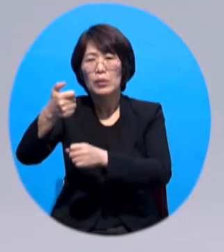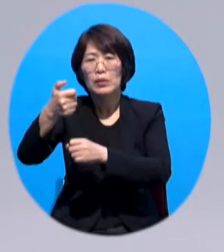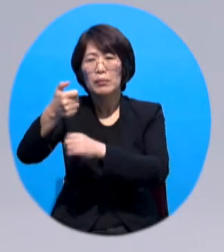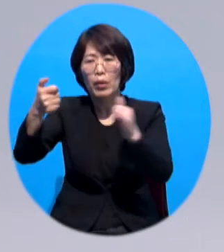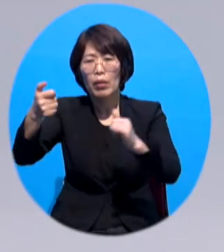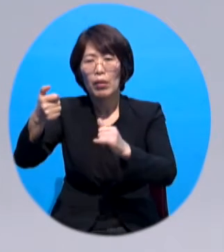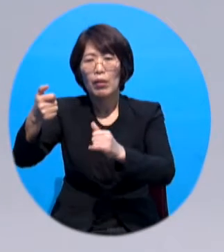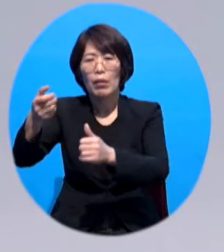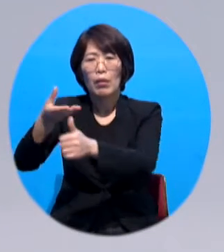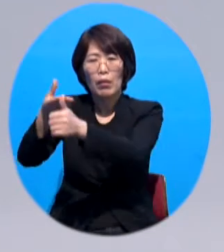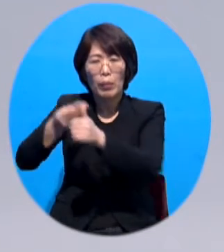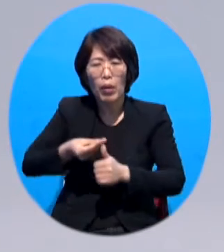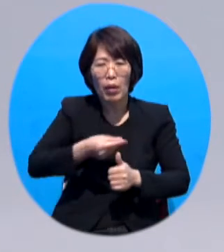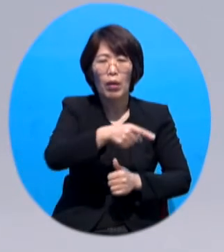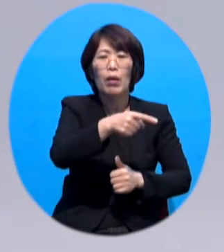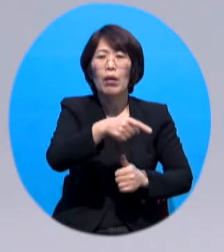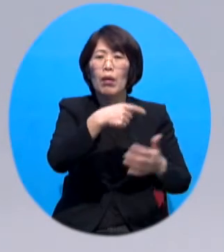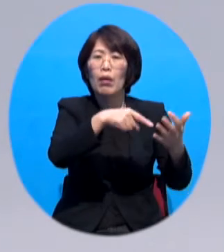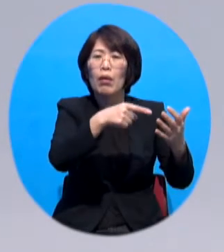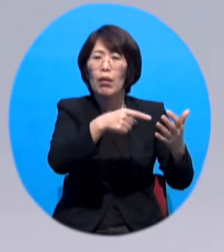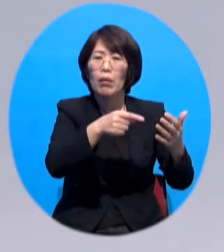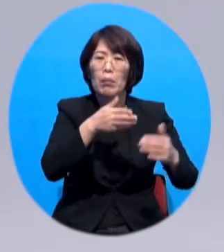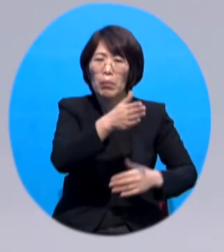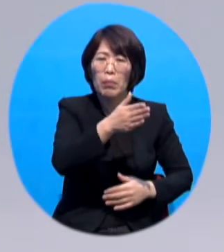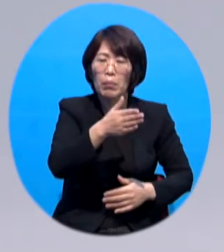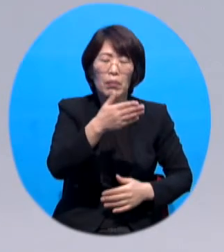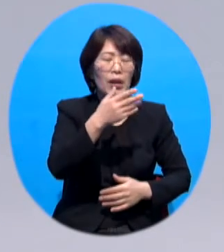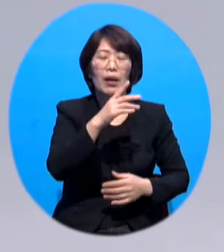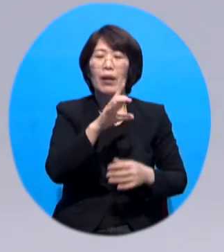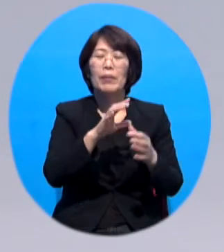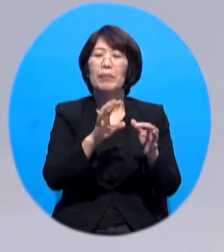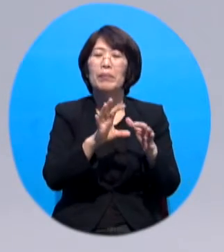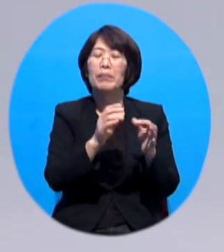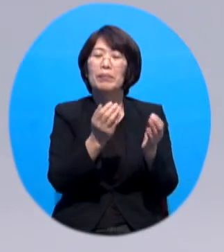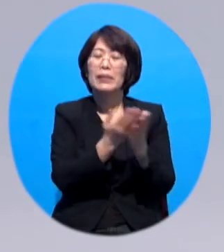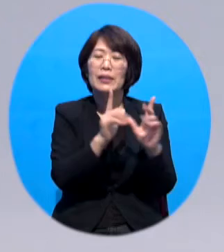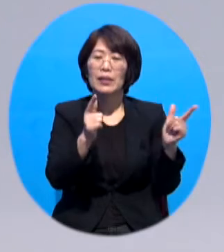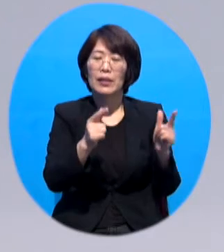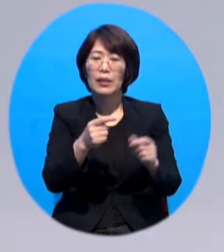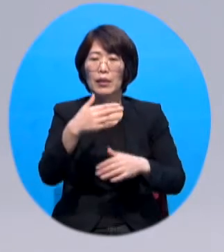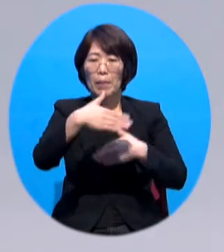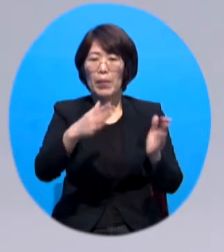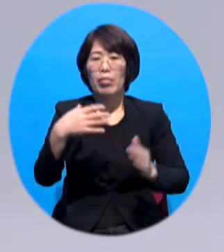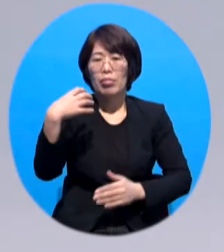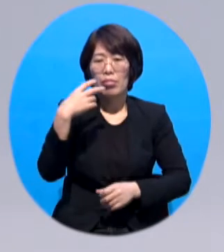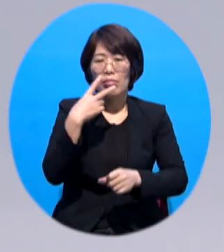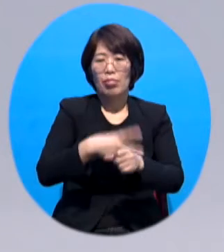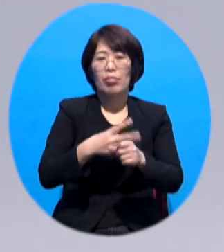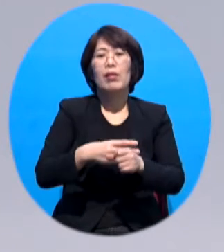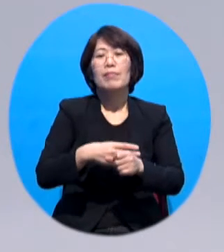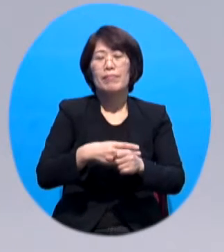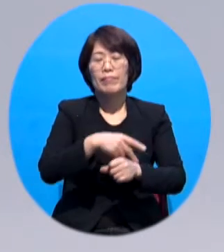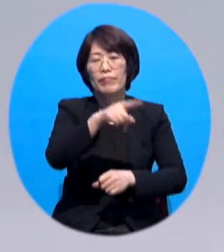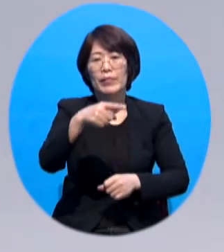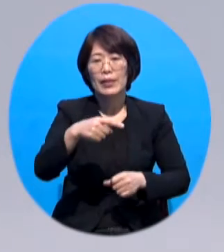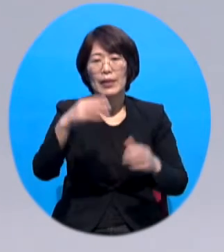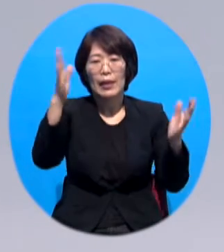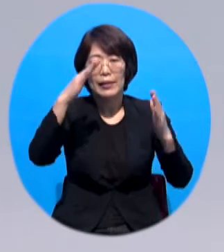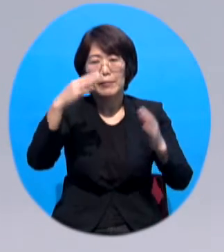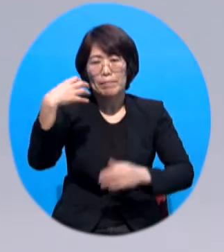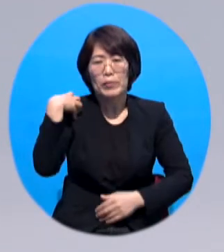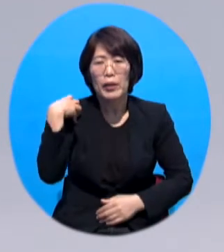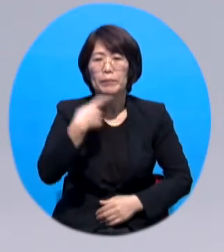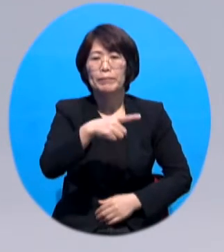초등교사 를 대신할 수 있지 않습니다 그 선생님들이 어떻게 열정을 가지시고 우리아이들의 학력을 책임져 주셔야